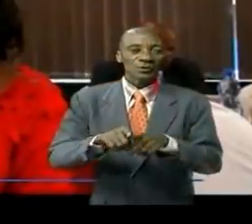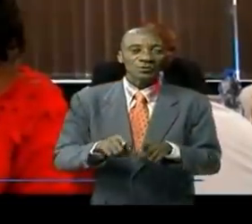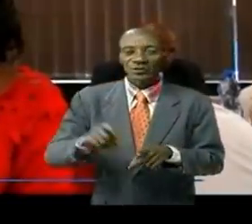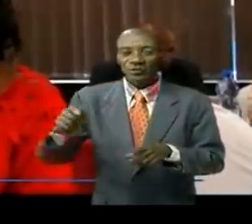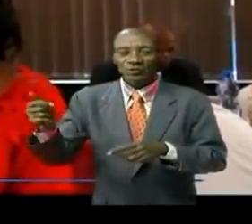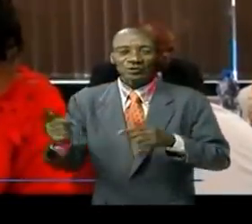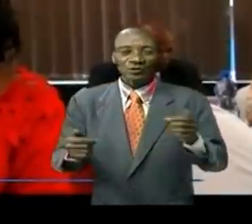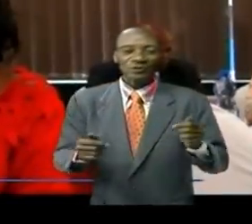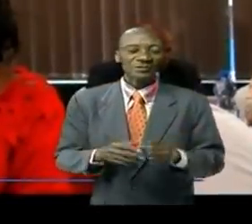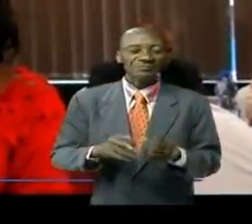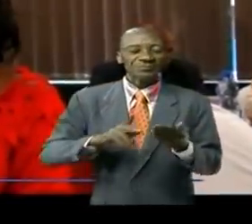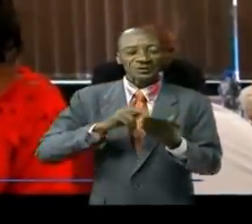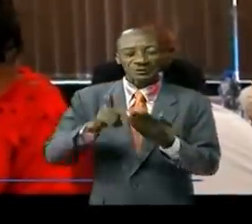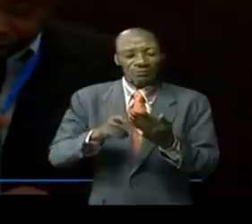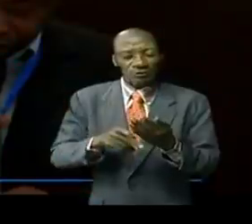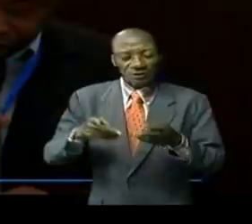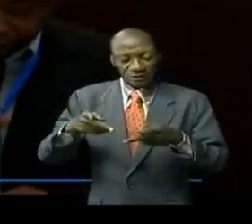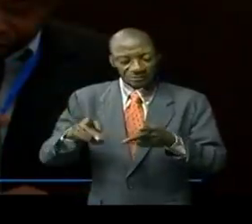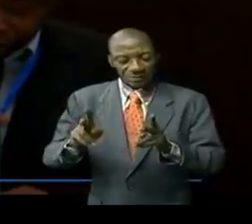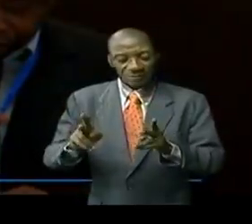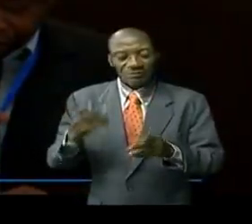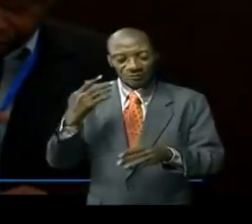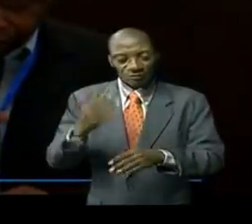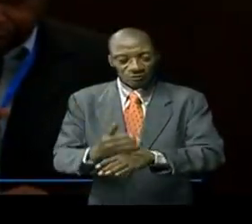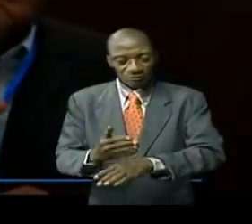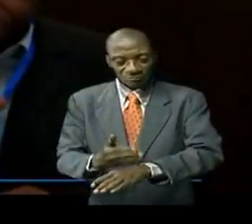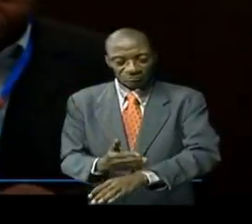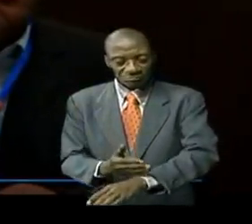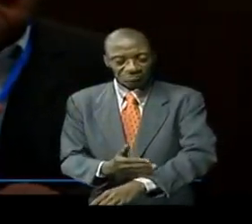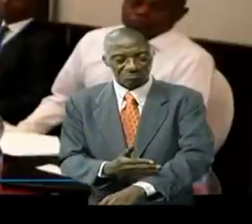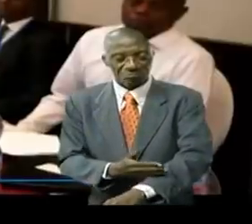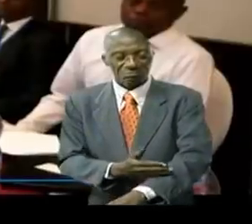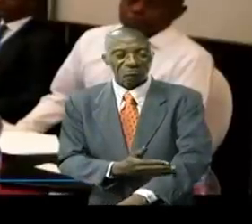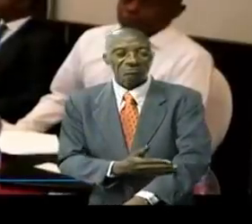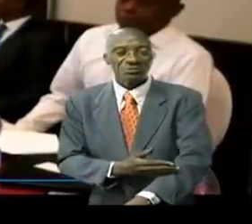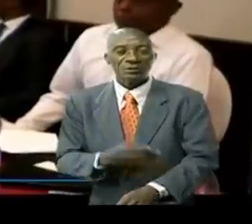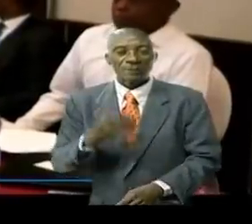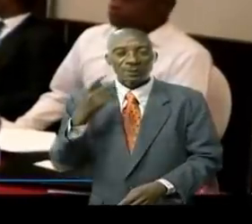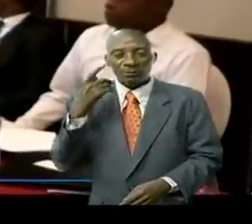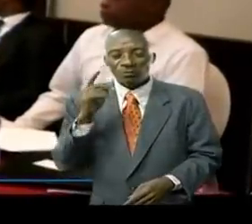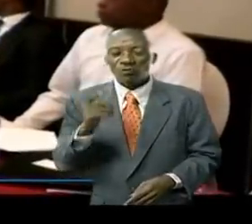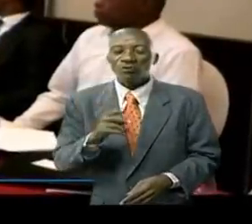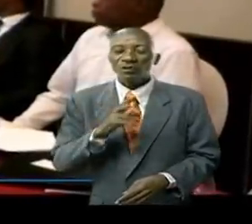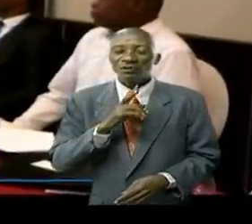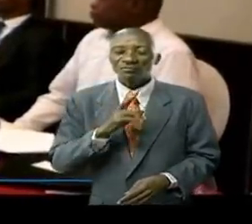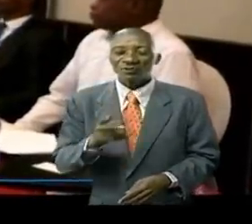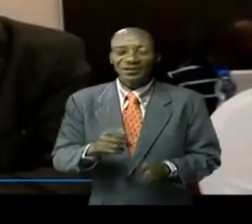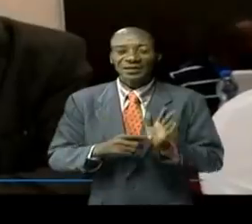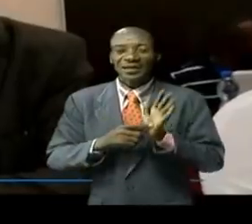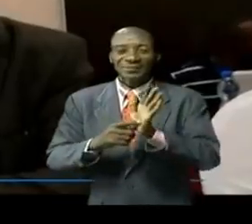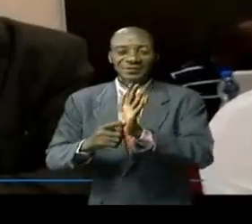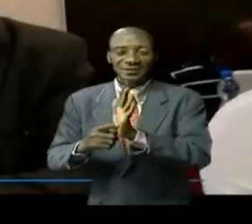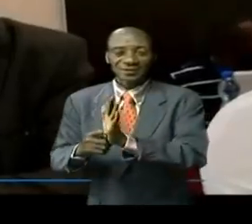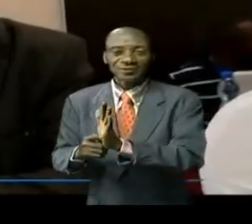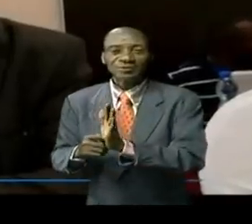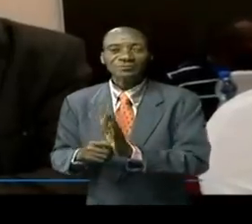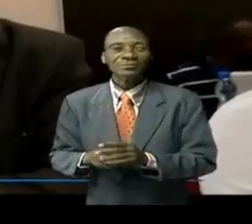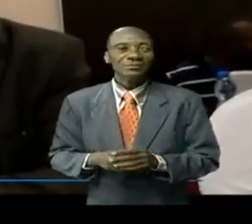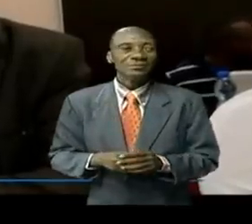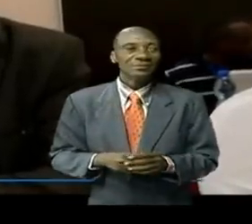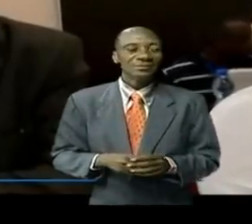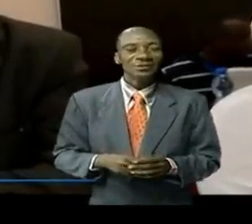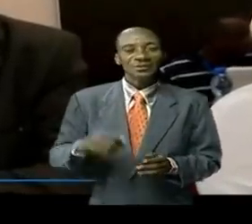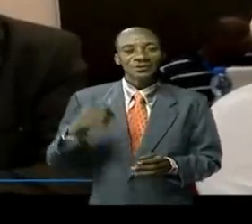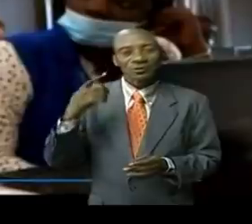Ce projet permet d'accroître la reconnaissance des droits fonciers des peuples autochtones, des communautés locales, des peuples